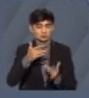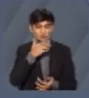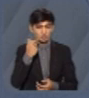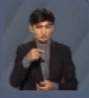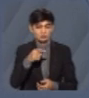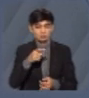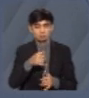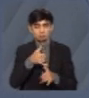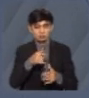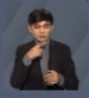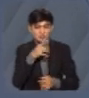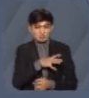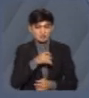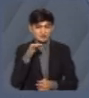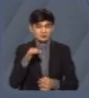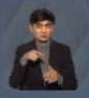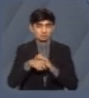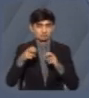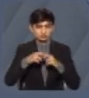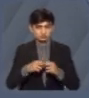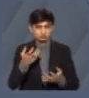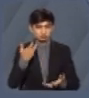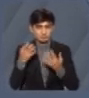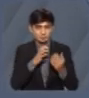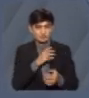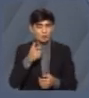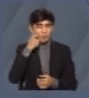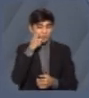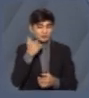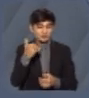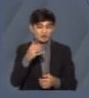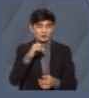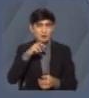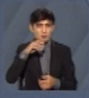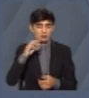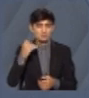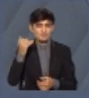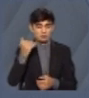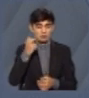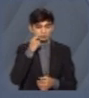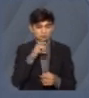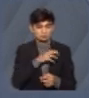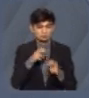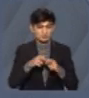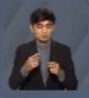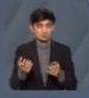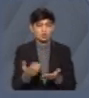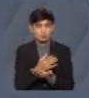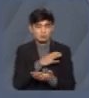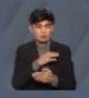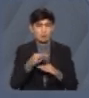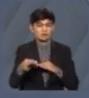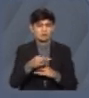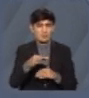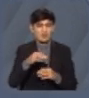выводам специалисты пришли, изучив как следует пару сапог, которые без сомнения принадлежат Бонапарту. Их обнаружили на острове Святой